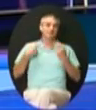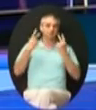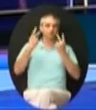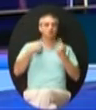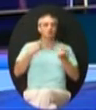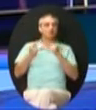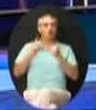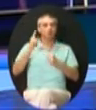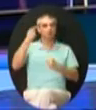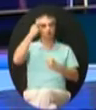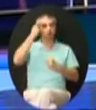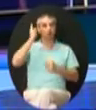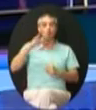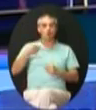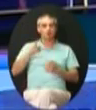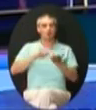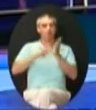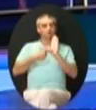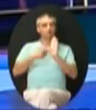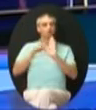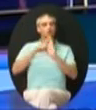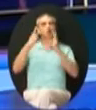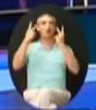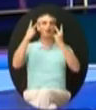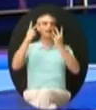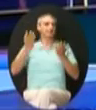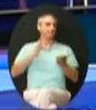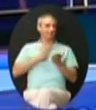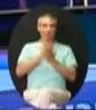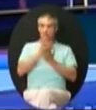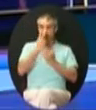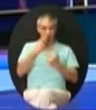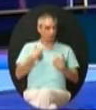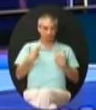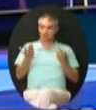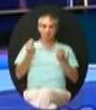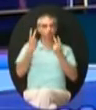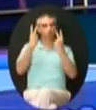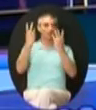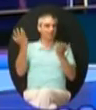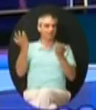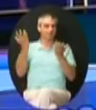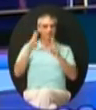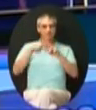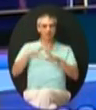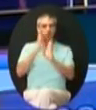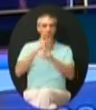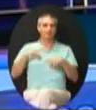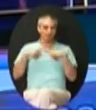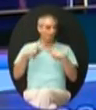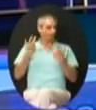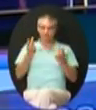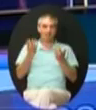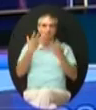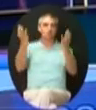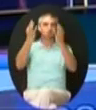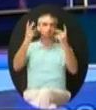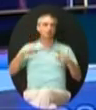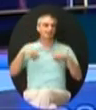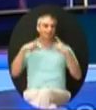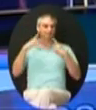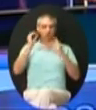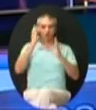יש לי ויכוח עם מי שחושב שהפקודה הזאת משקפת איזשהו סולם ערכים ערכי. כי בעיניי אין שום דבר ערכי בלהשאיר מחבל בחיים, אני לא רואה שום קדושת